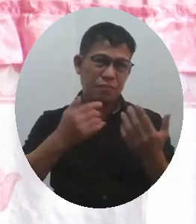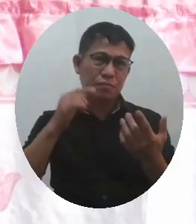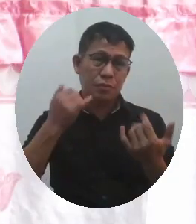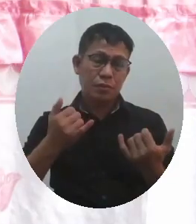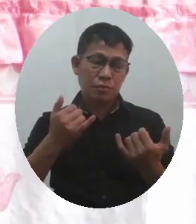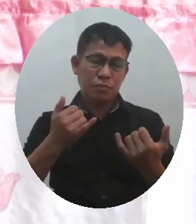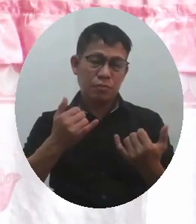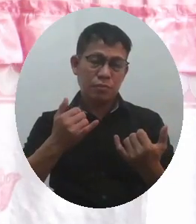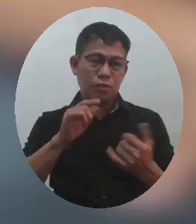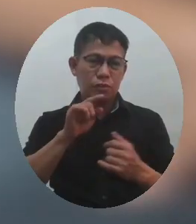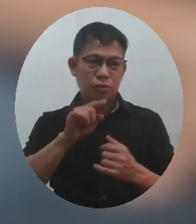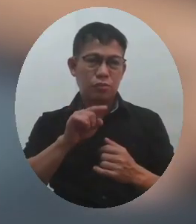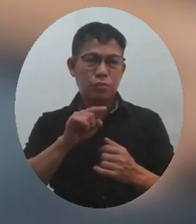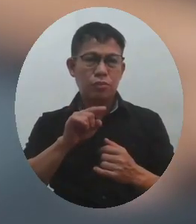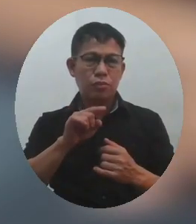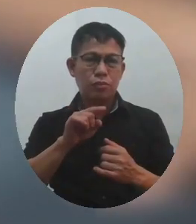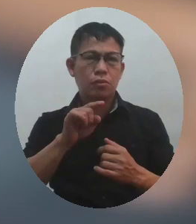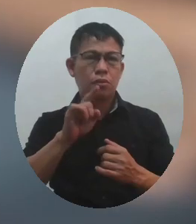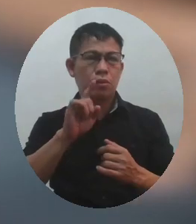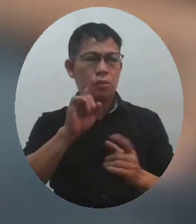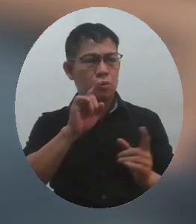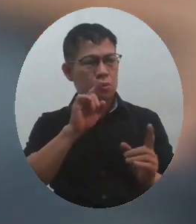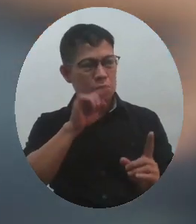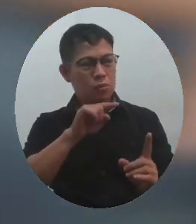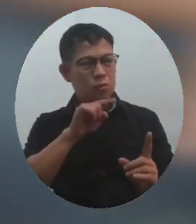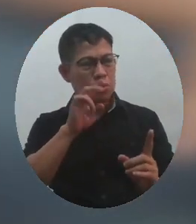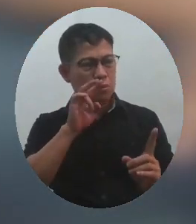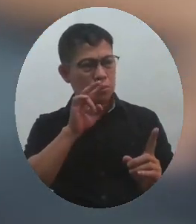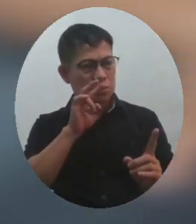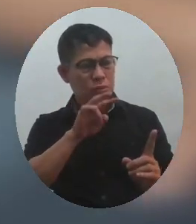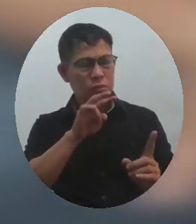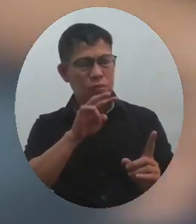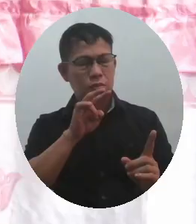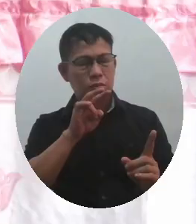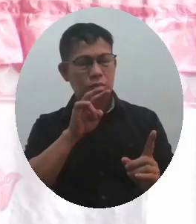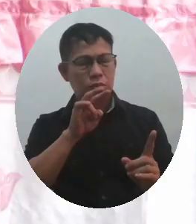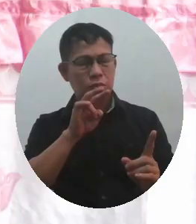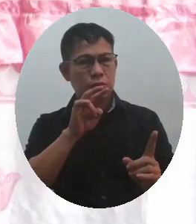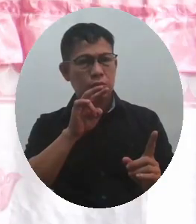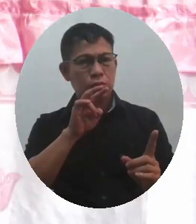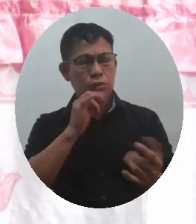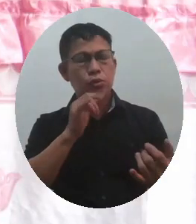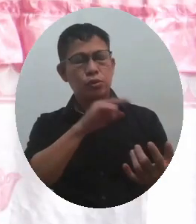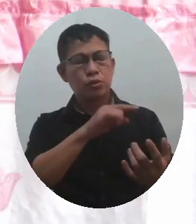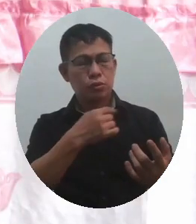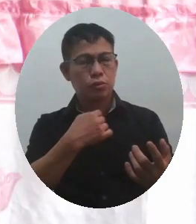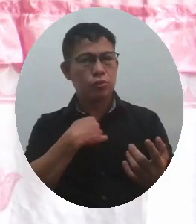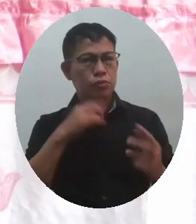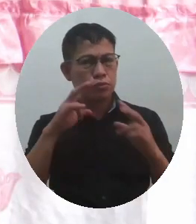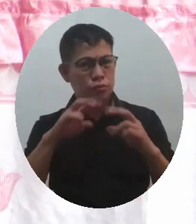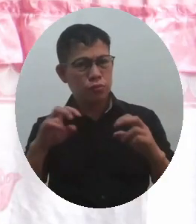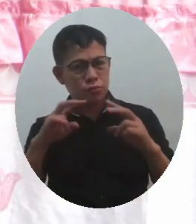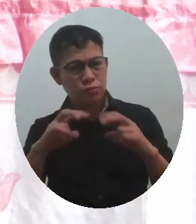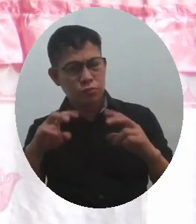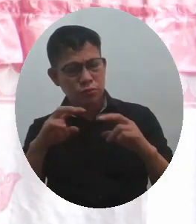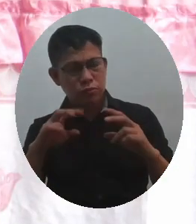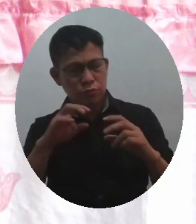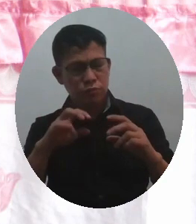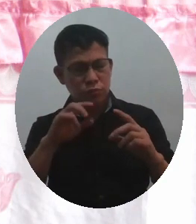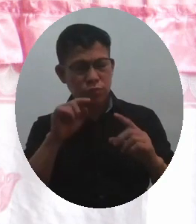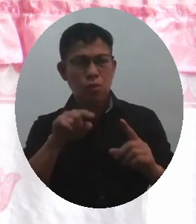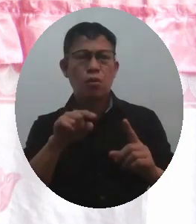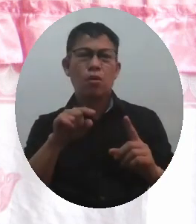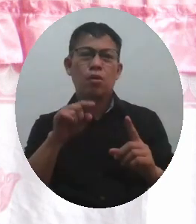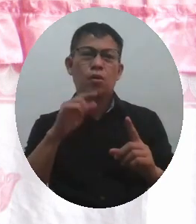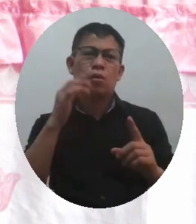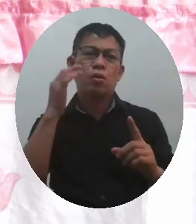Nung pinanganak siya, may idea na ako na pangalawa na to. Alam ko na yung ano ko ngayon. Nag-research na ako noon. Tapos hanggang yun, na